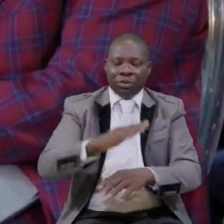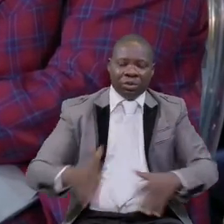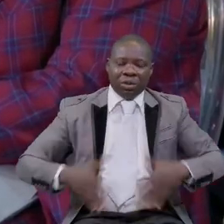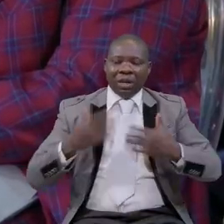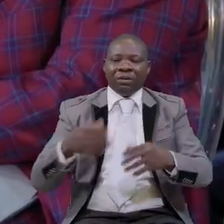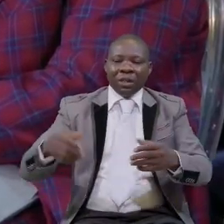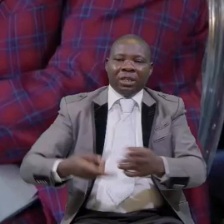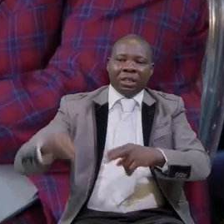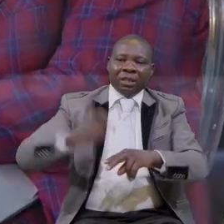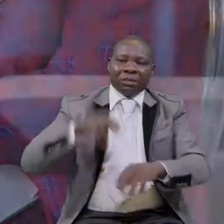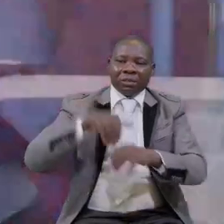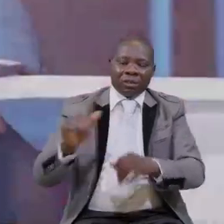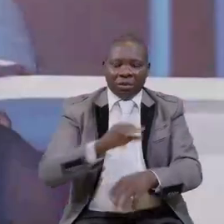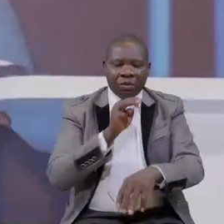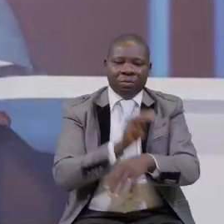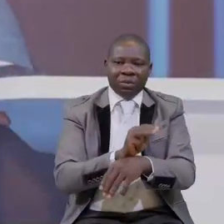ton ministère.